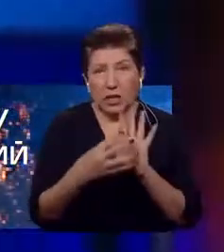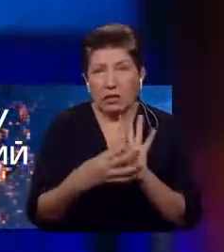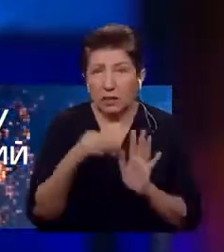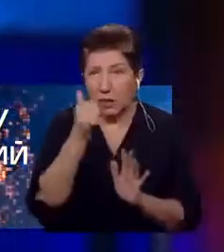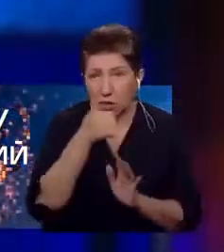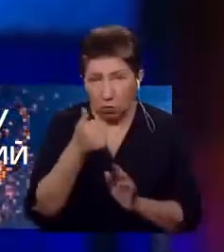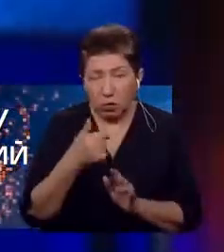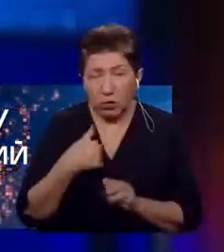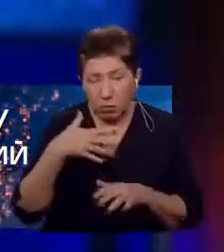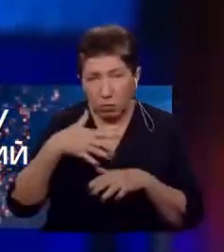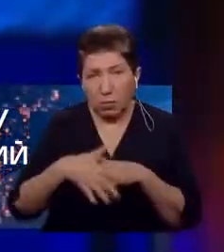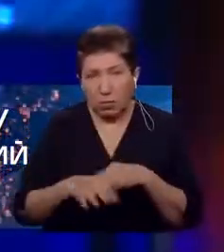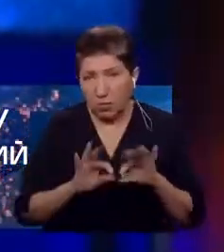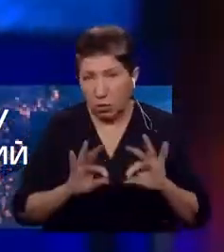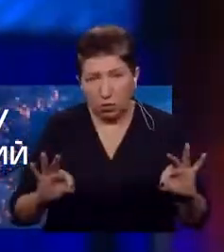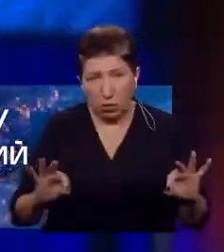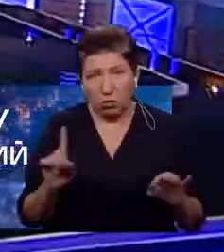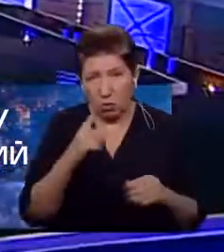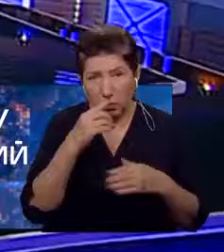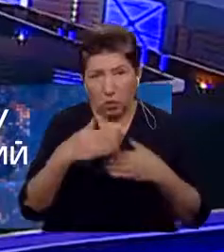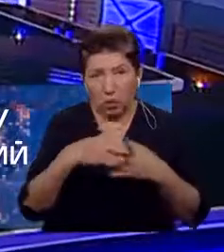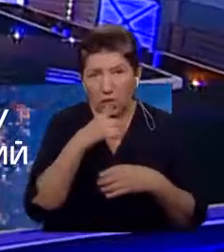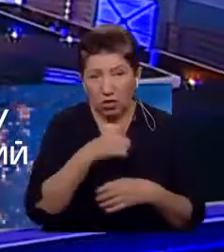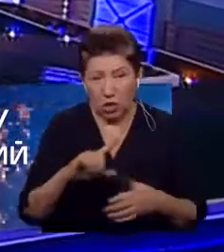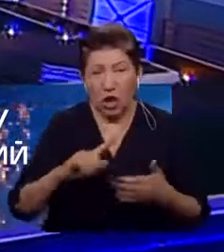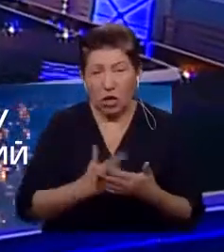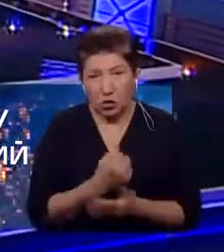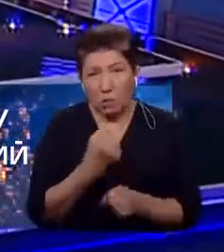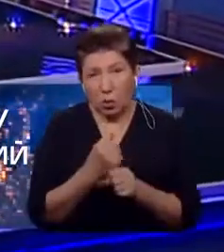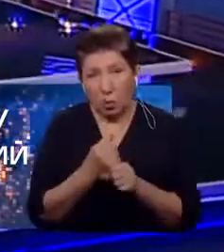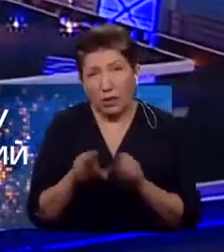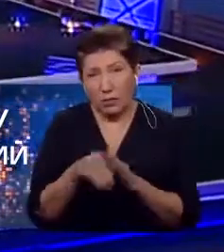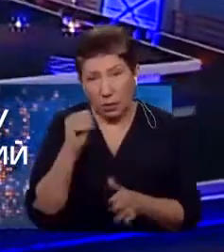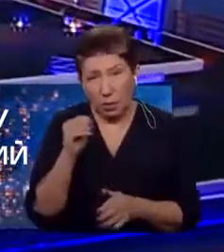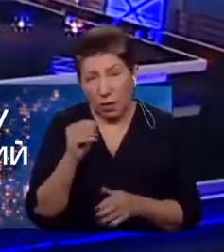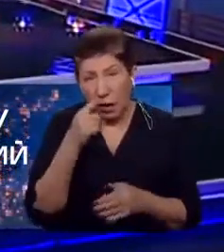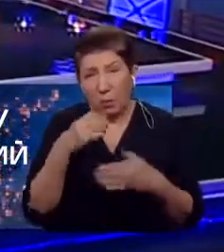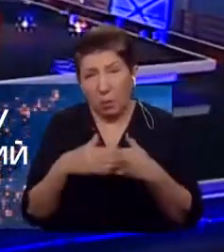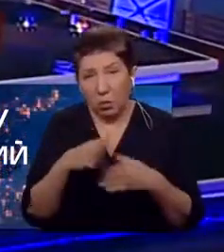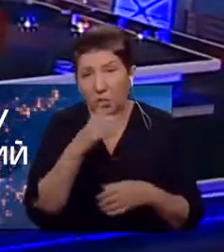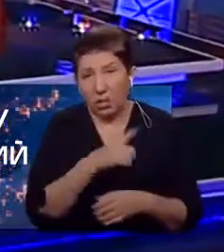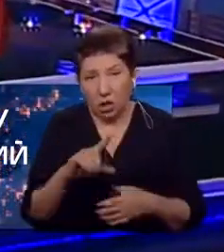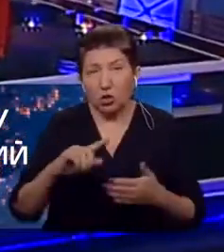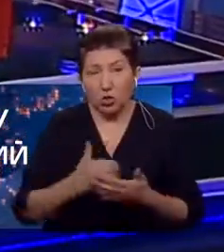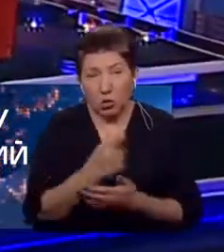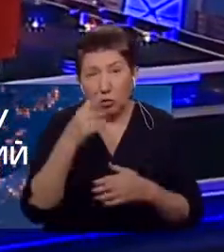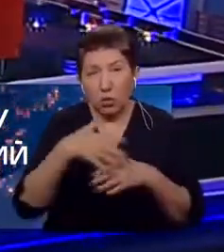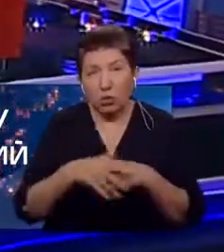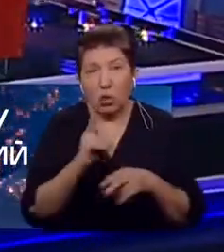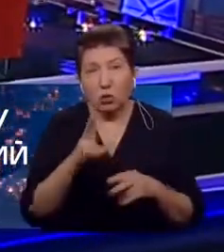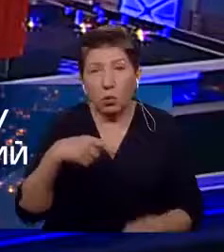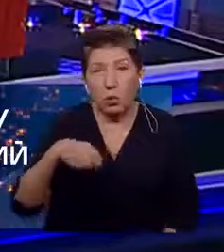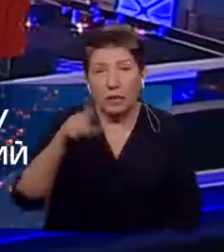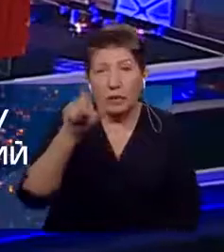Ми прекрасно розуміємо, що підходить час знов робити вибір, підходить час знов розуміти, а хто ж буде